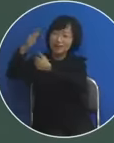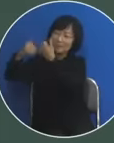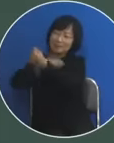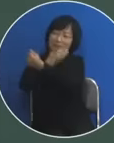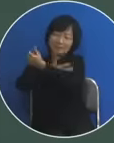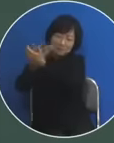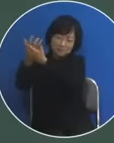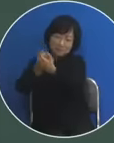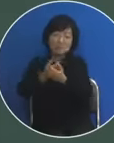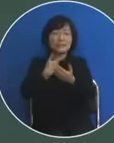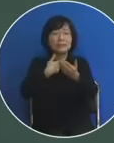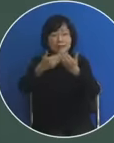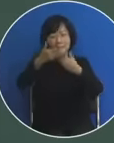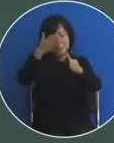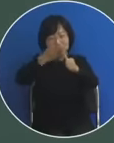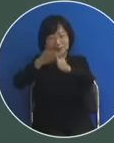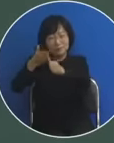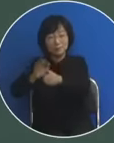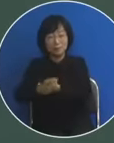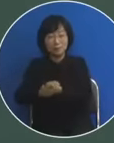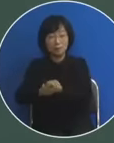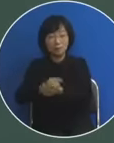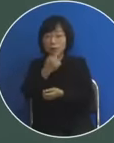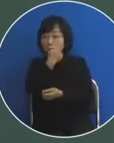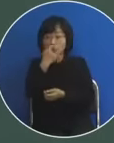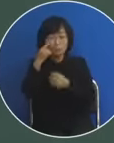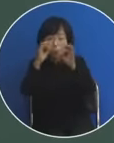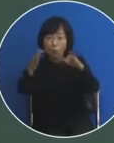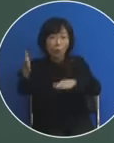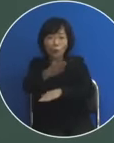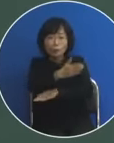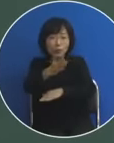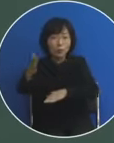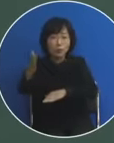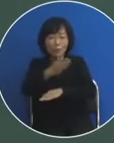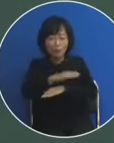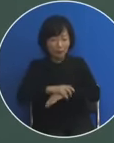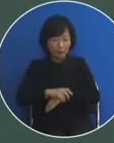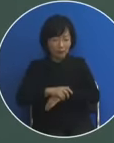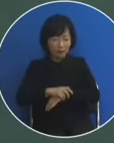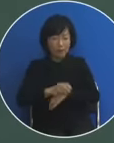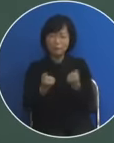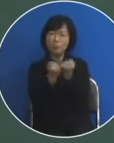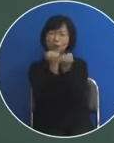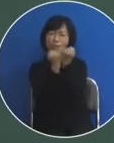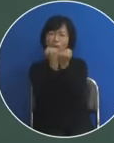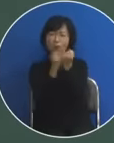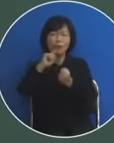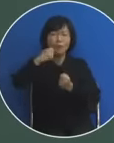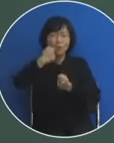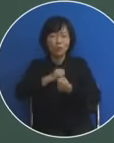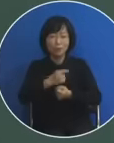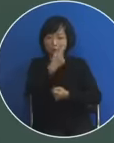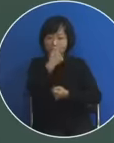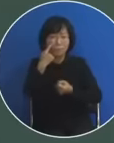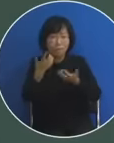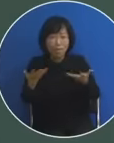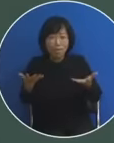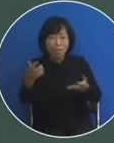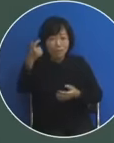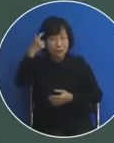eyes. 이거 뭔가 모르게 말이 영적인 힘이라고 눈에 안 보여 설명이 잘 안 되잖아요. But we can't see with our eyes. So strangely, there's no way to really explain this.